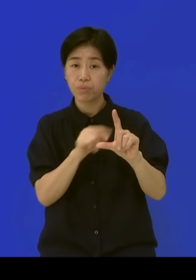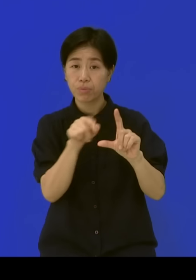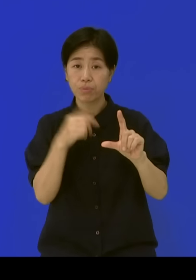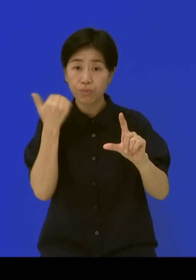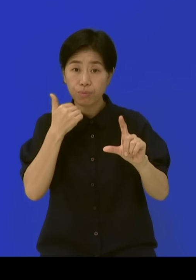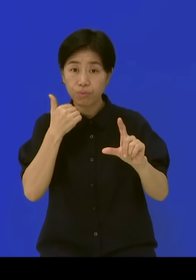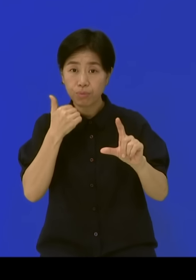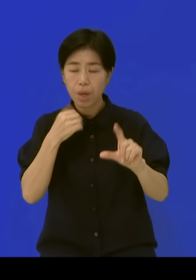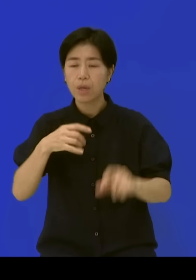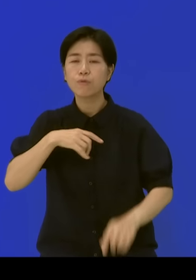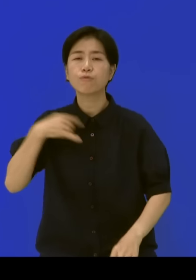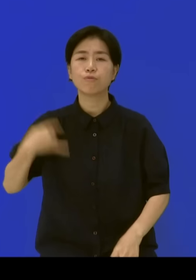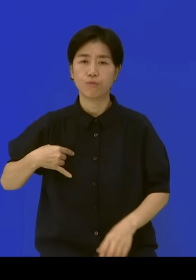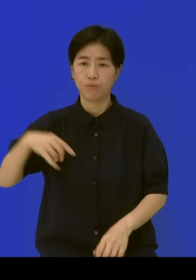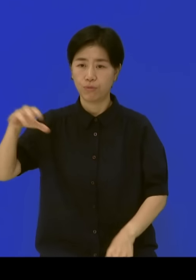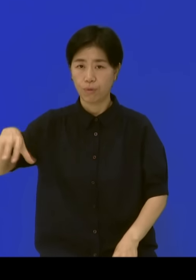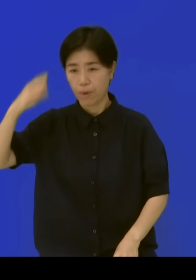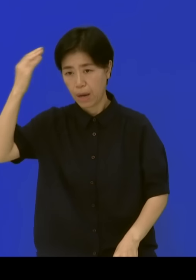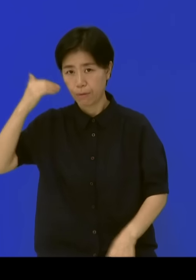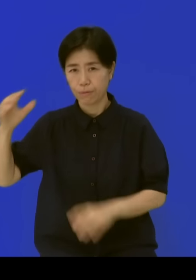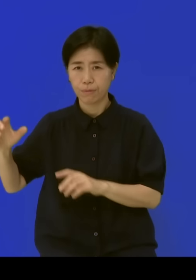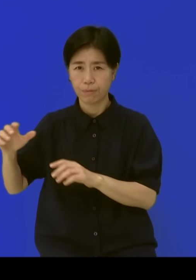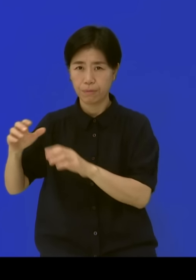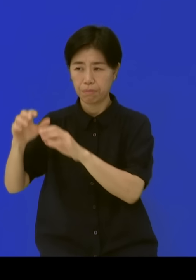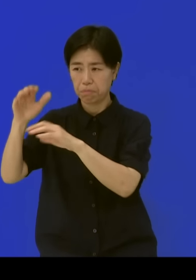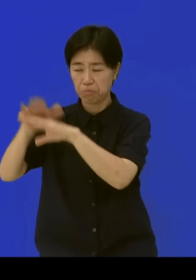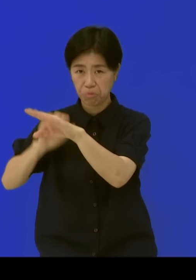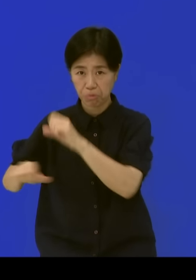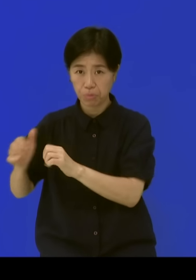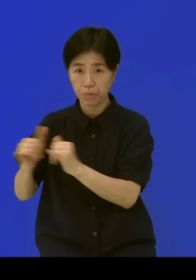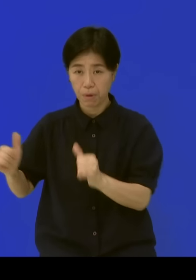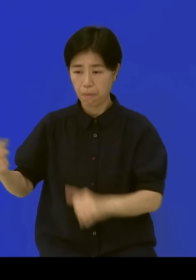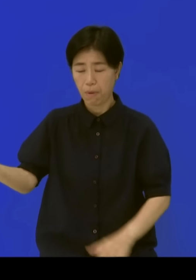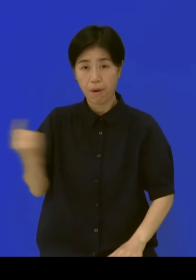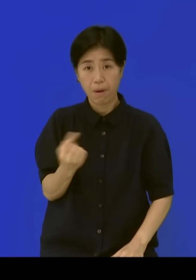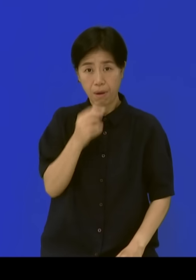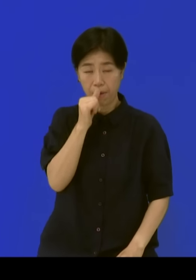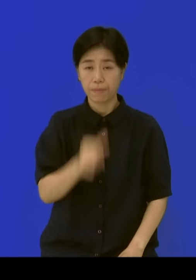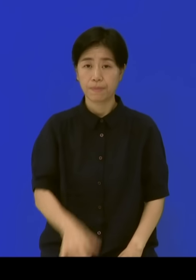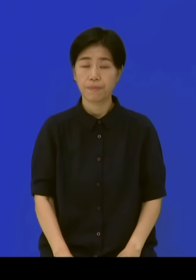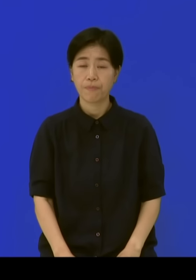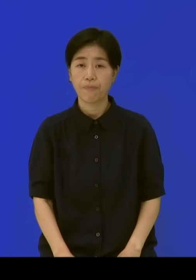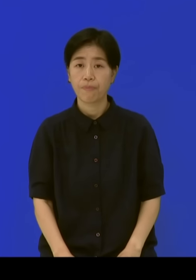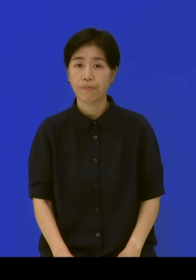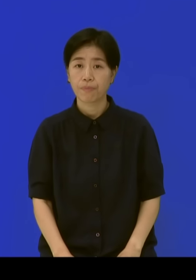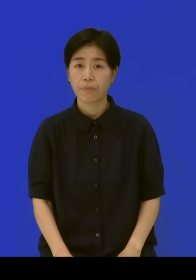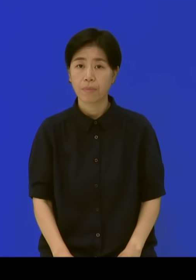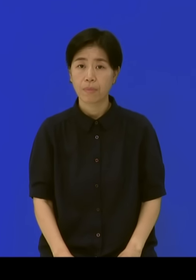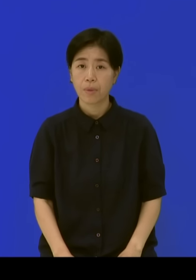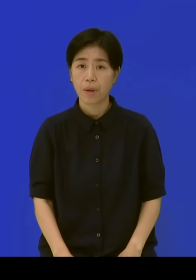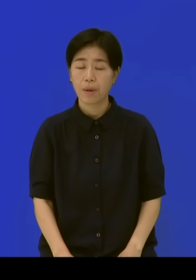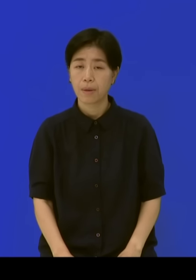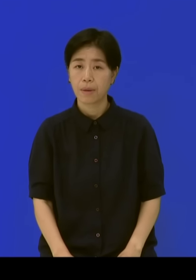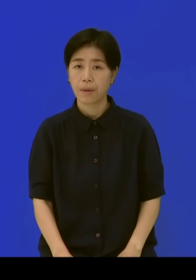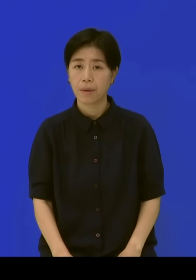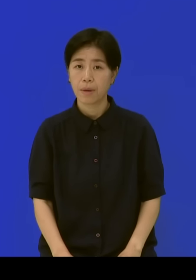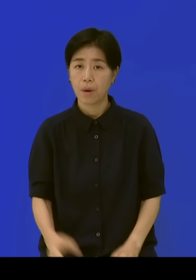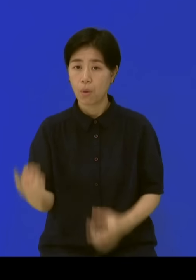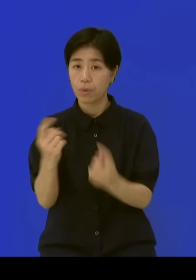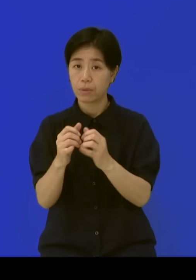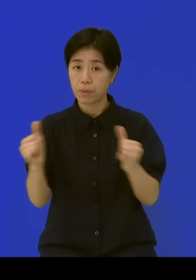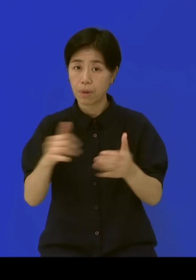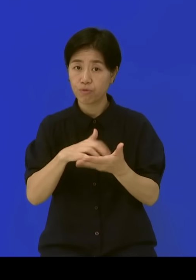어. 가리봉동에 병원이 위치하고 있었는데 아. 그래서 근처에서도 오시기도 하고 한 전체 한 100%라고 보면 한